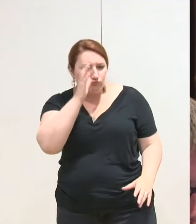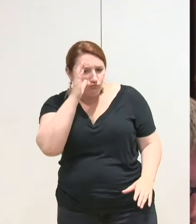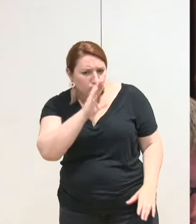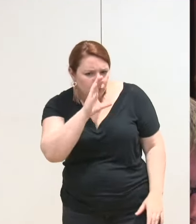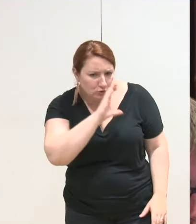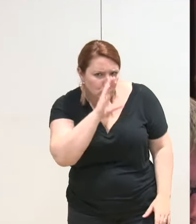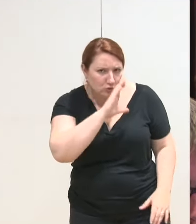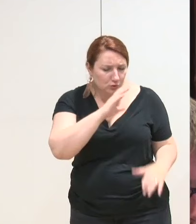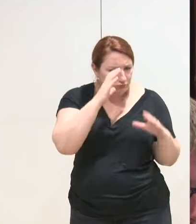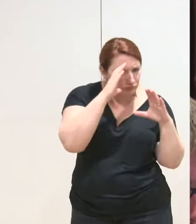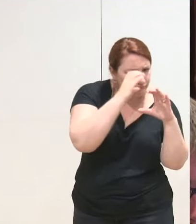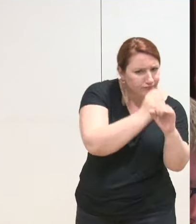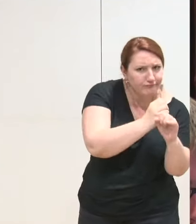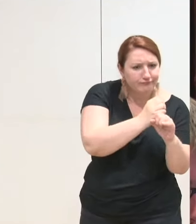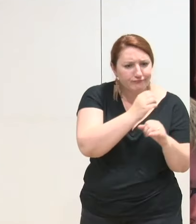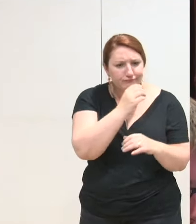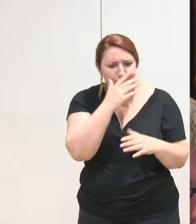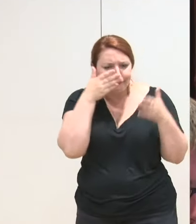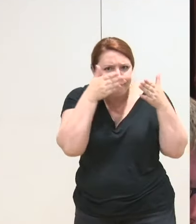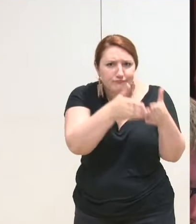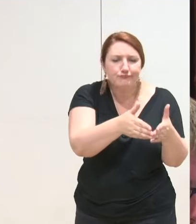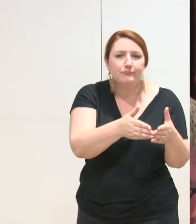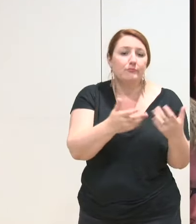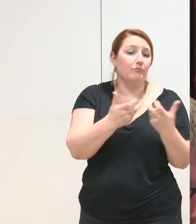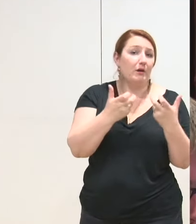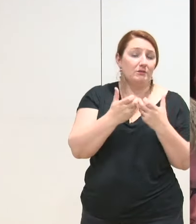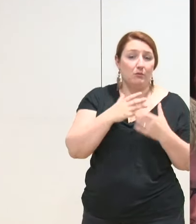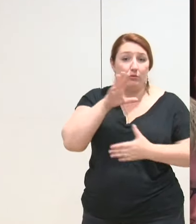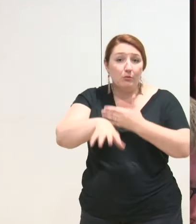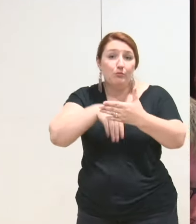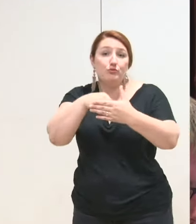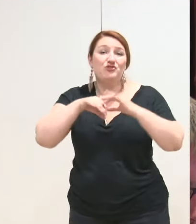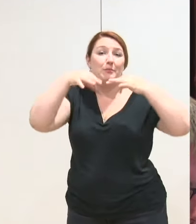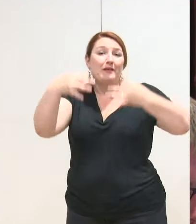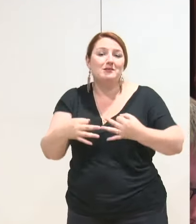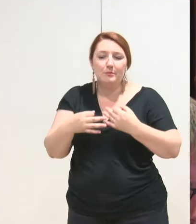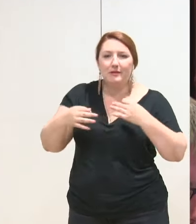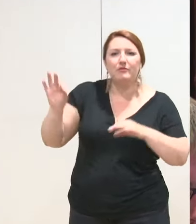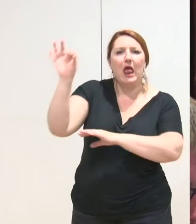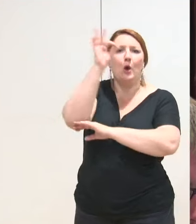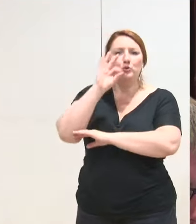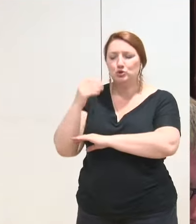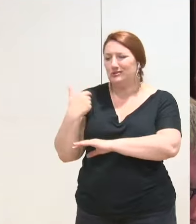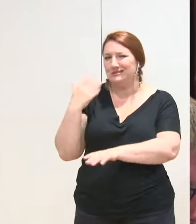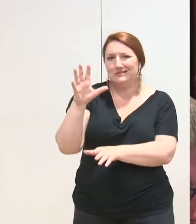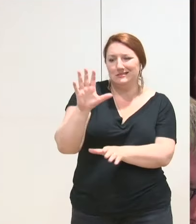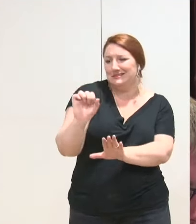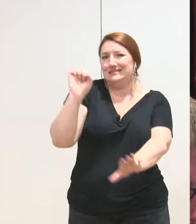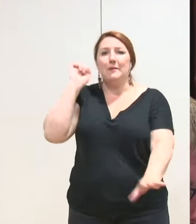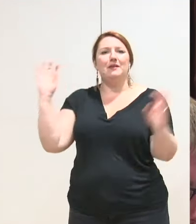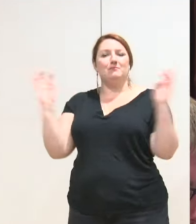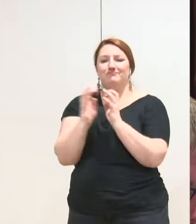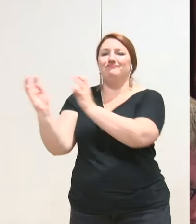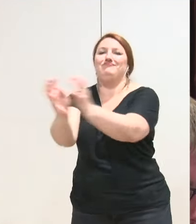ainsi le développement des dispositifs de budget participatif la Ruch qui a été lancé ce samedi mais nous ferons en veillant à ce